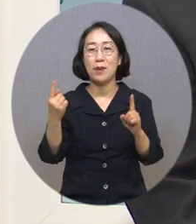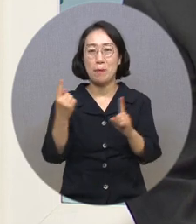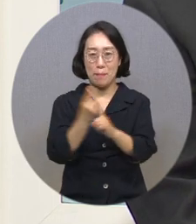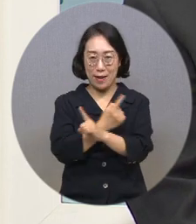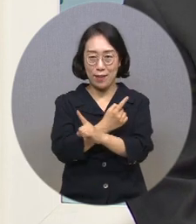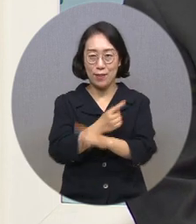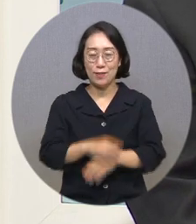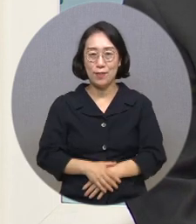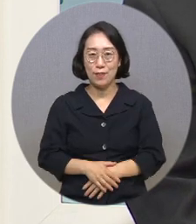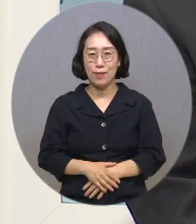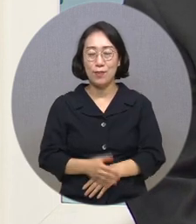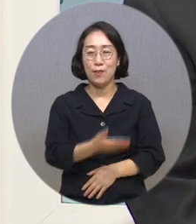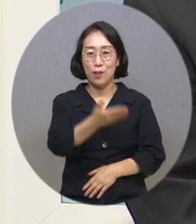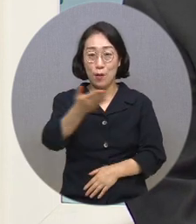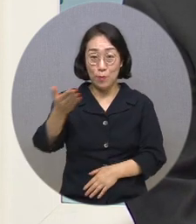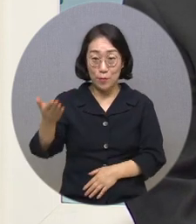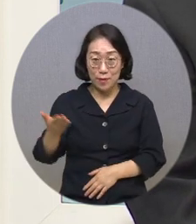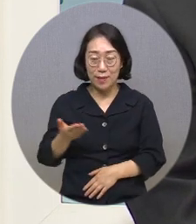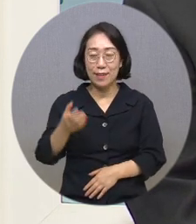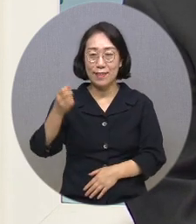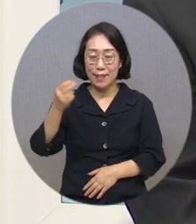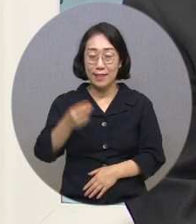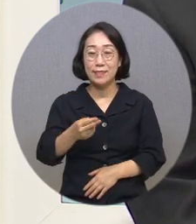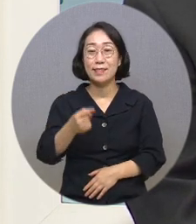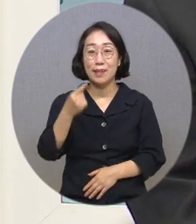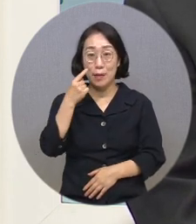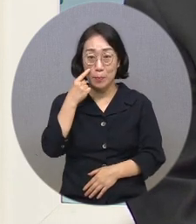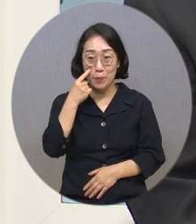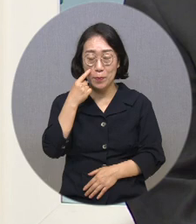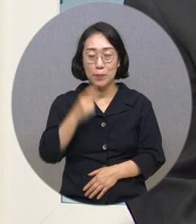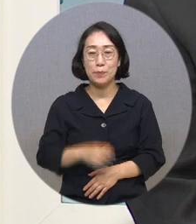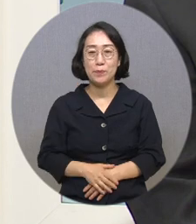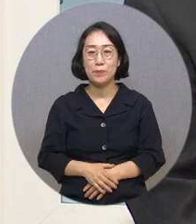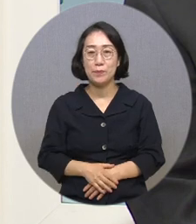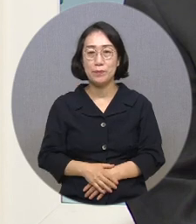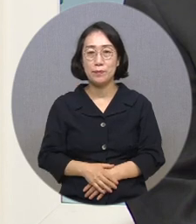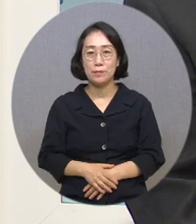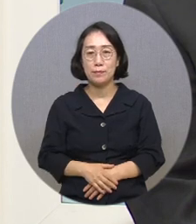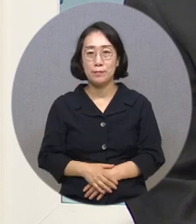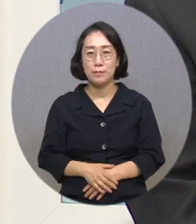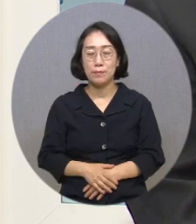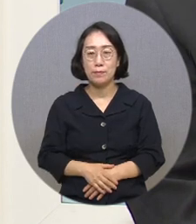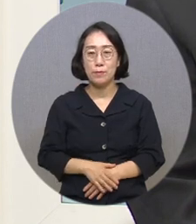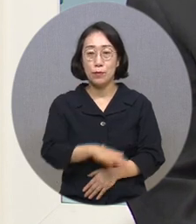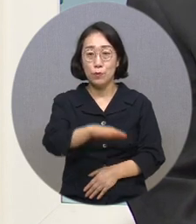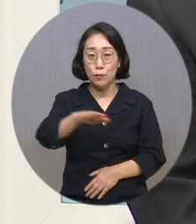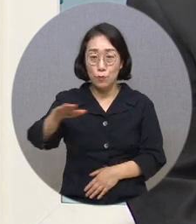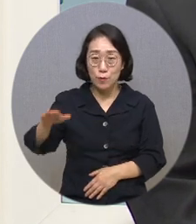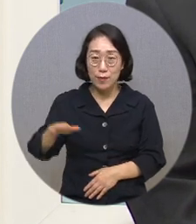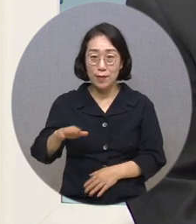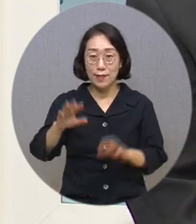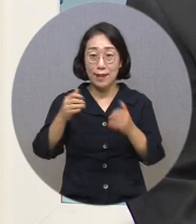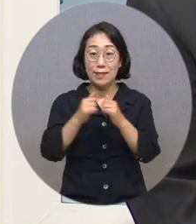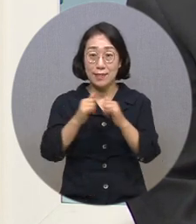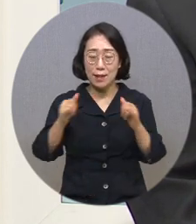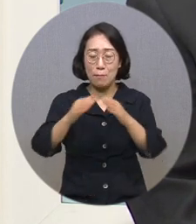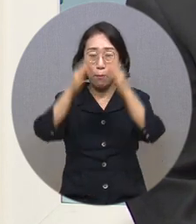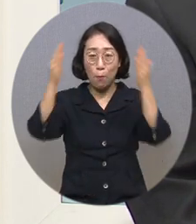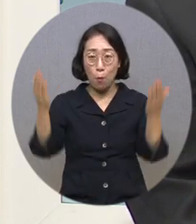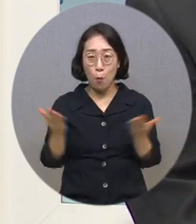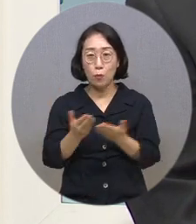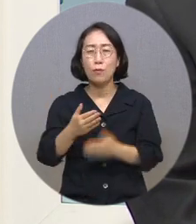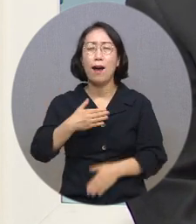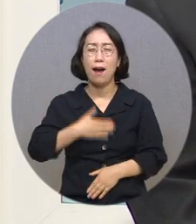색다르게 여러분들과 함께 진행을 해보려고 합니다. 우리 나라의 정말 시청자분들께서 모두